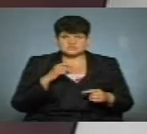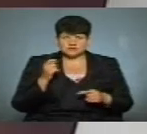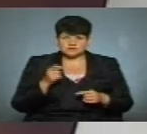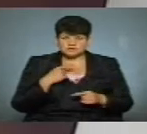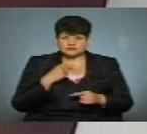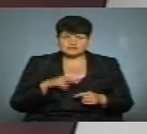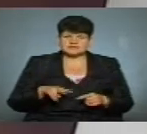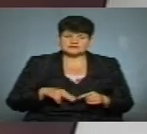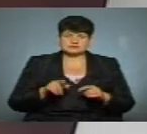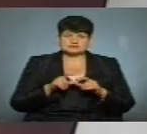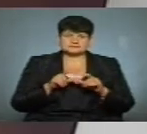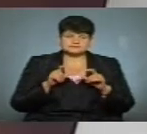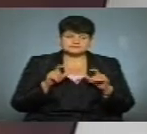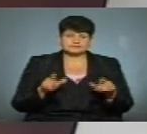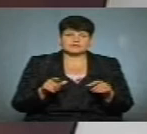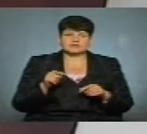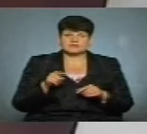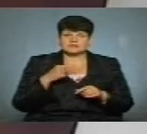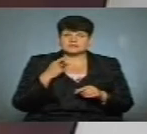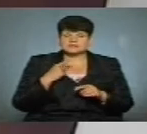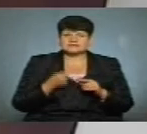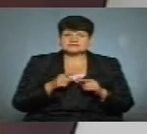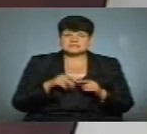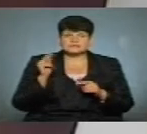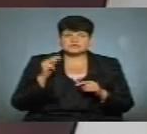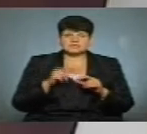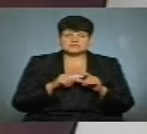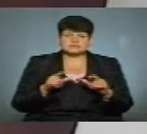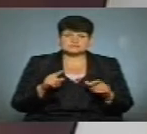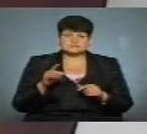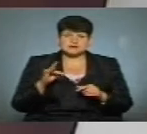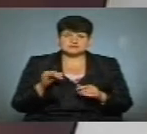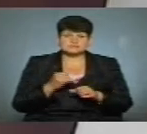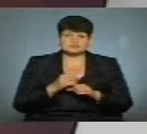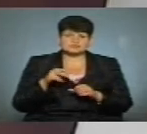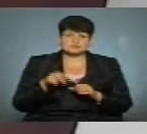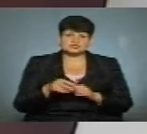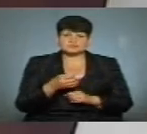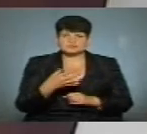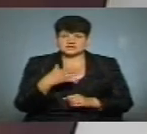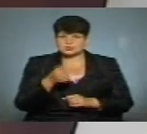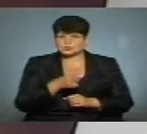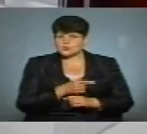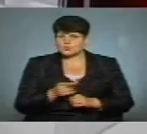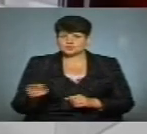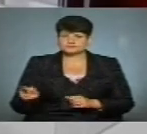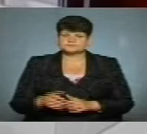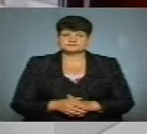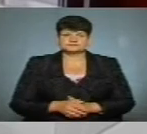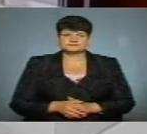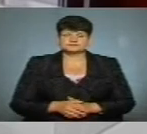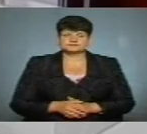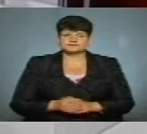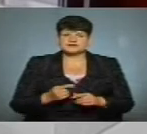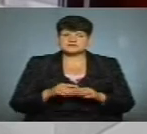каже директор закладу Вадим Ластовицький. За його словами, цей навчальний заклад у Збаражі працює з 2015 року.